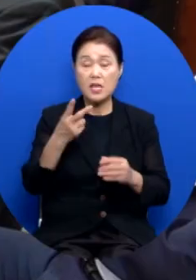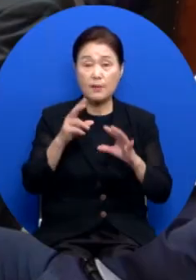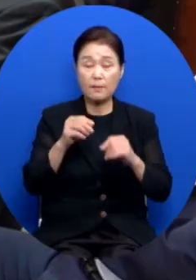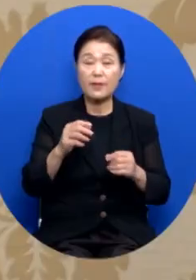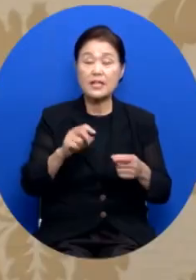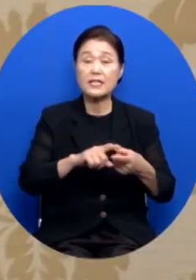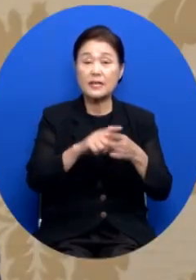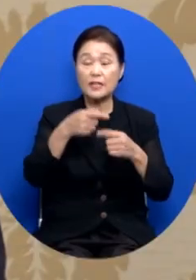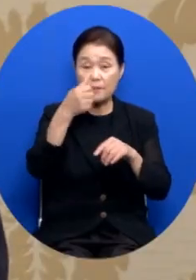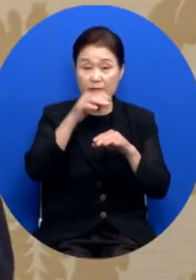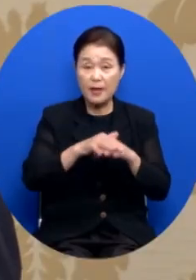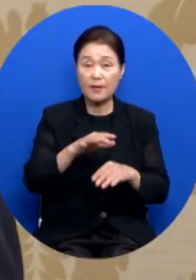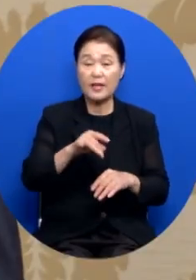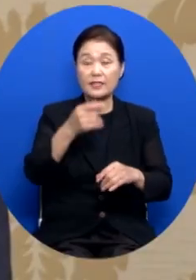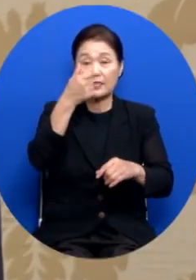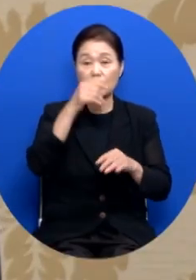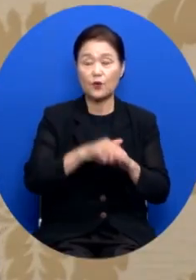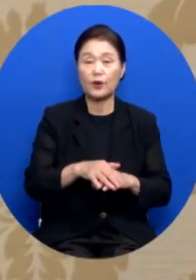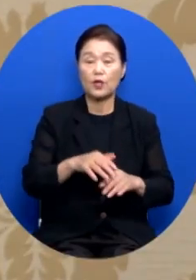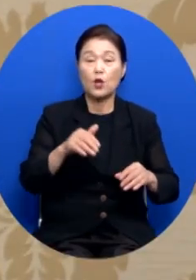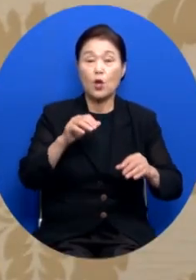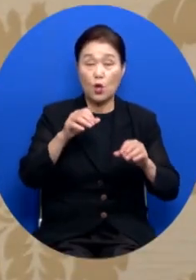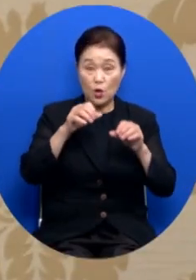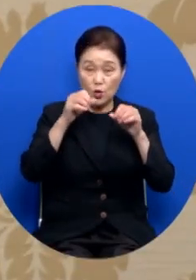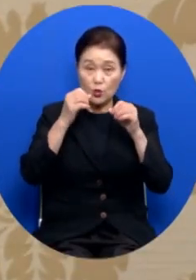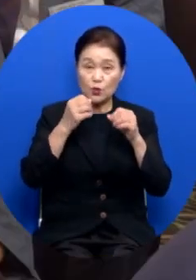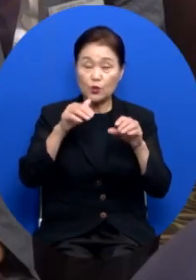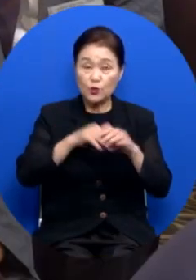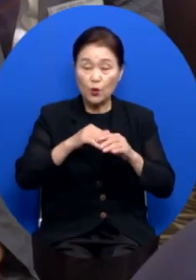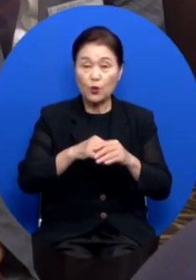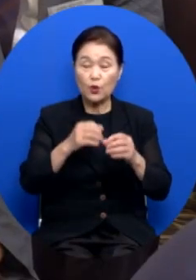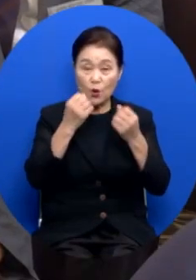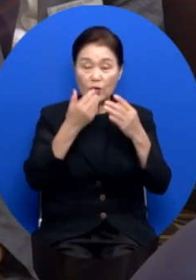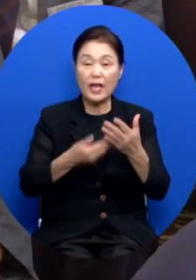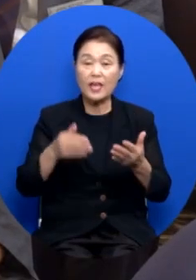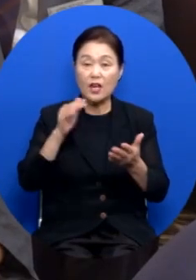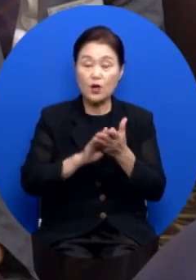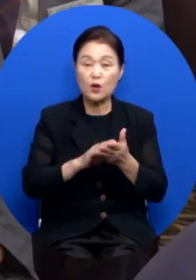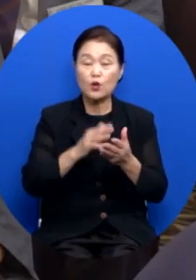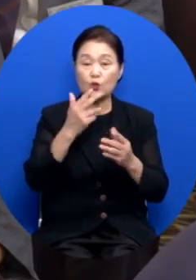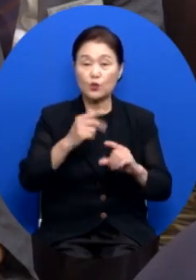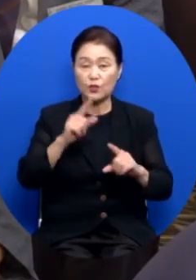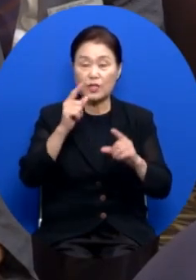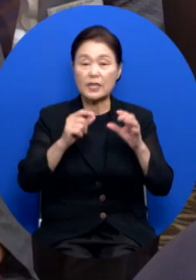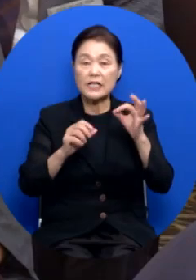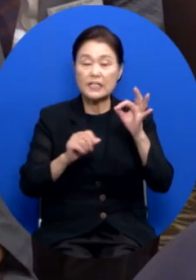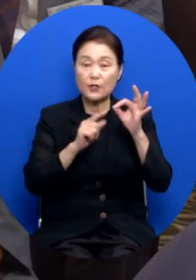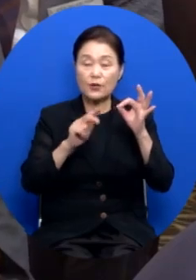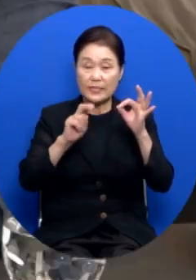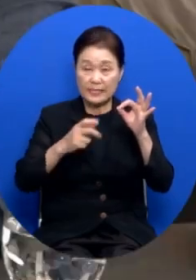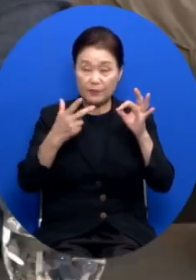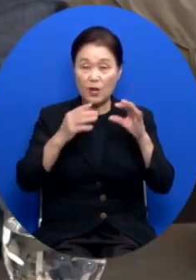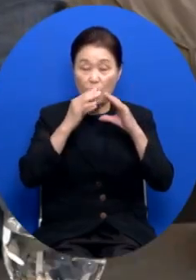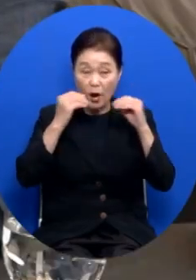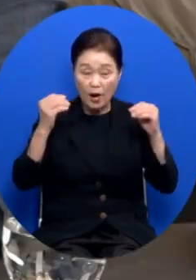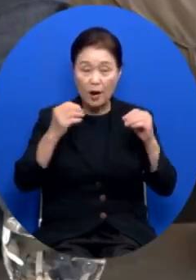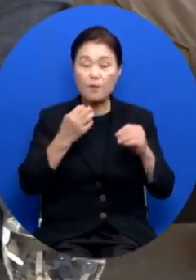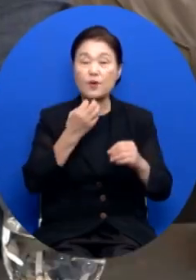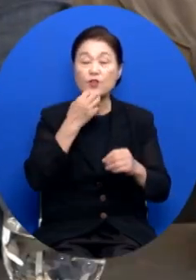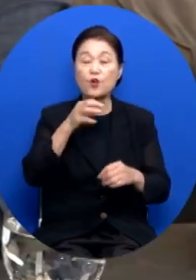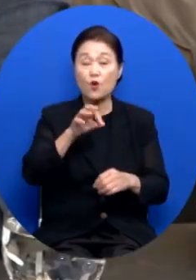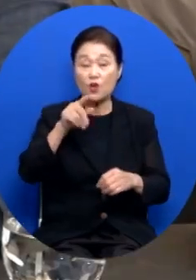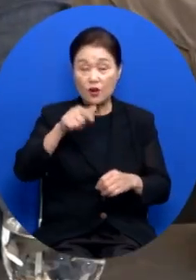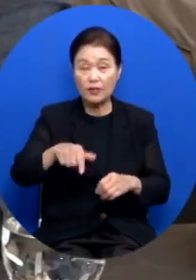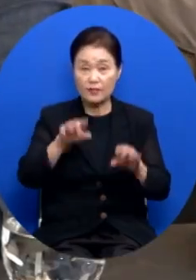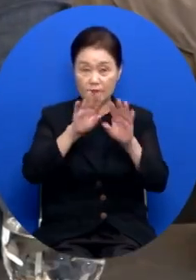연합예배 큰 기도회는 종교개혁주일인 오는 10월 27일 오후 3시 광화문과 서울역 일대에서